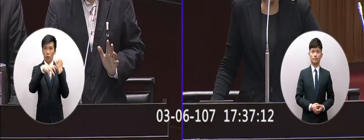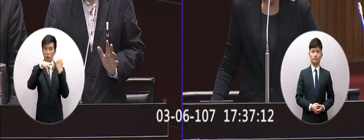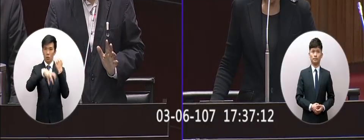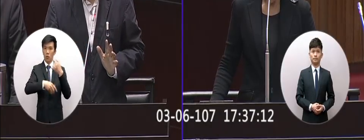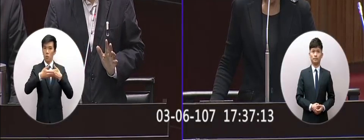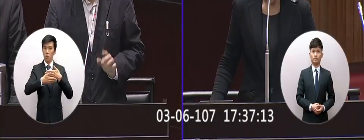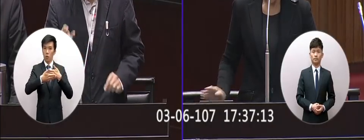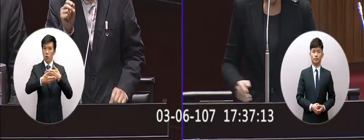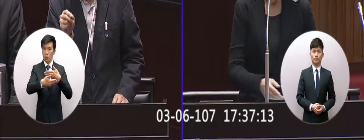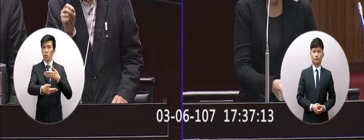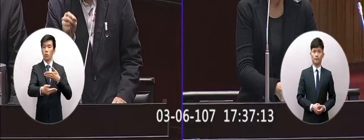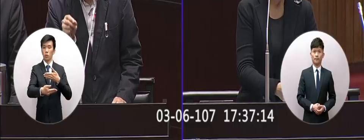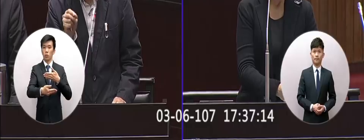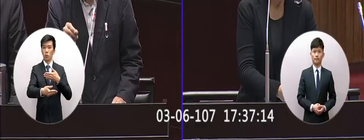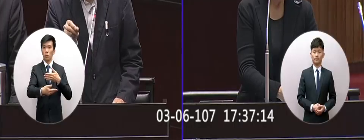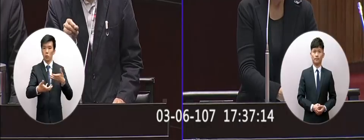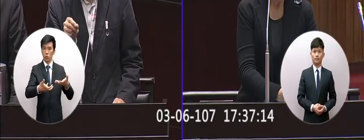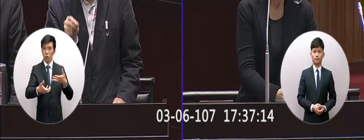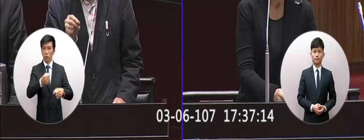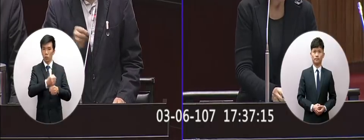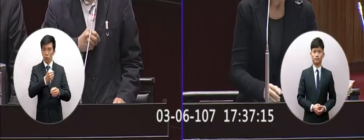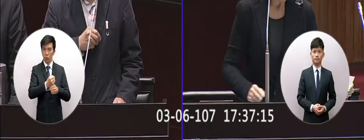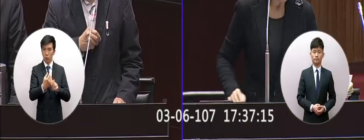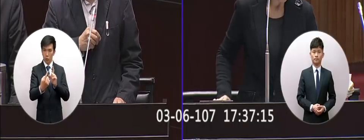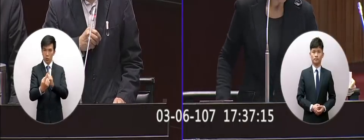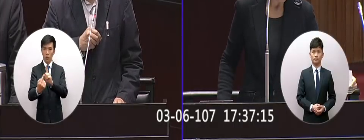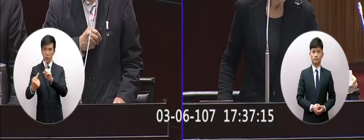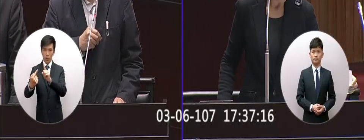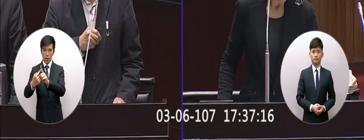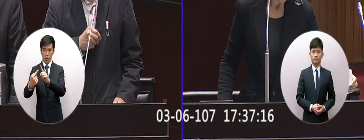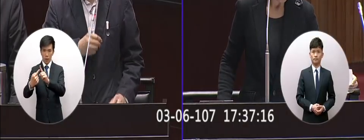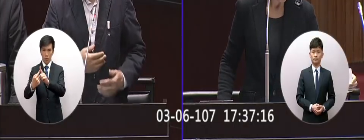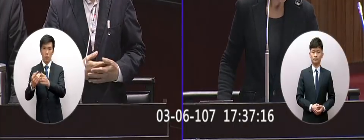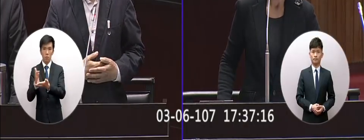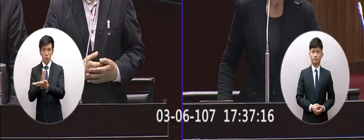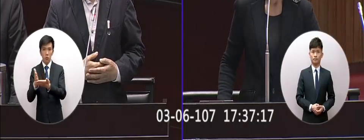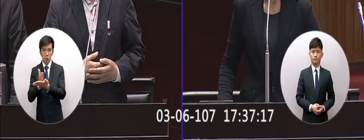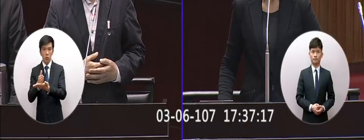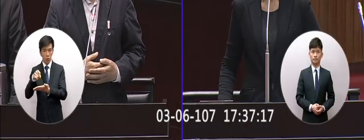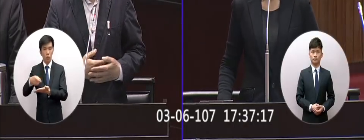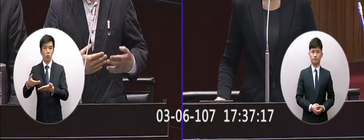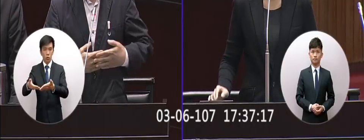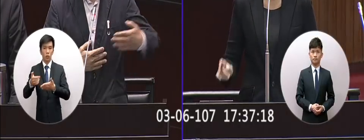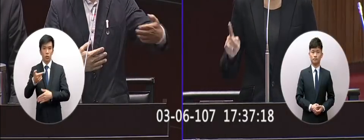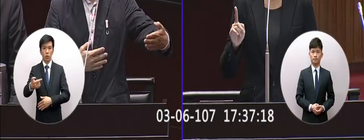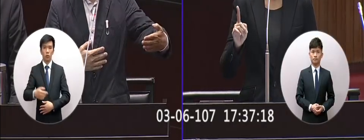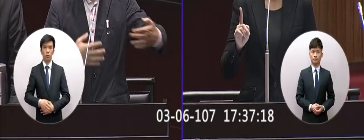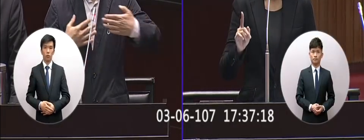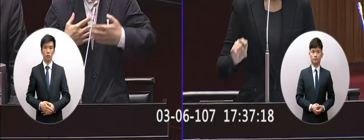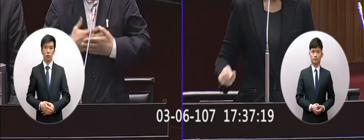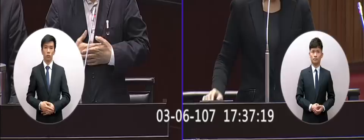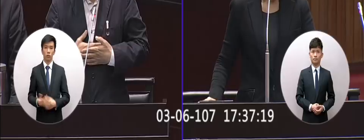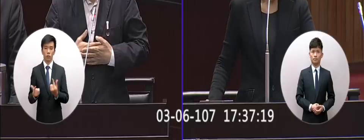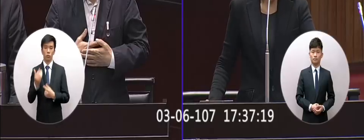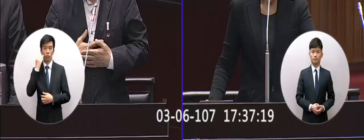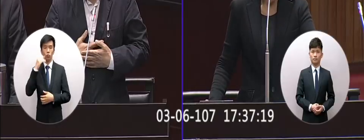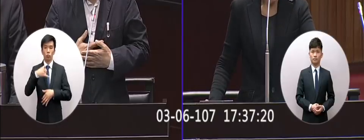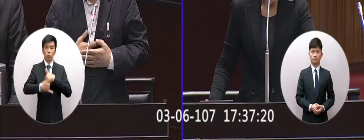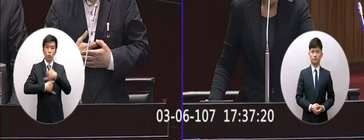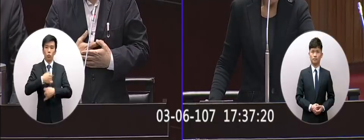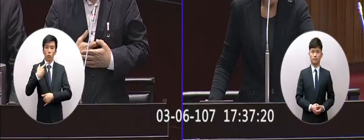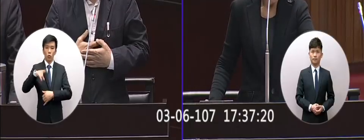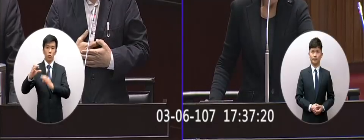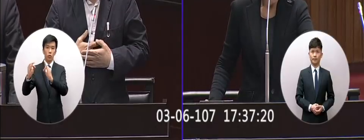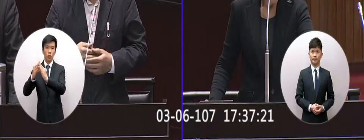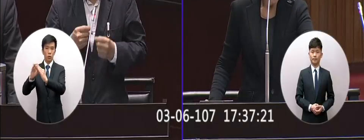序的处理对人别的认定非常非常重要。日常生活上我去领钱，我拥有什么样的